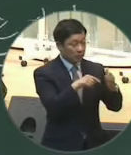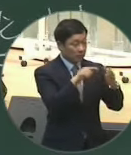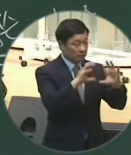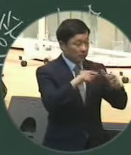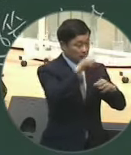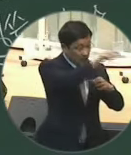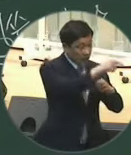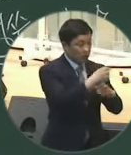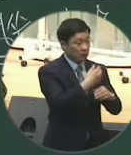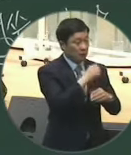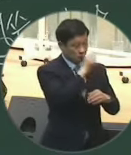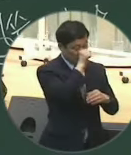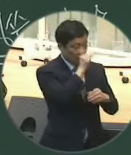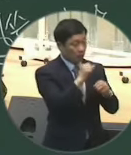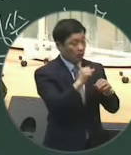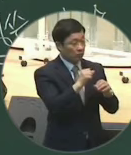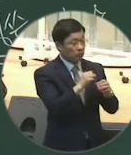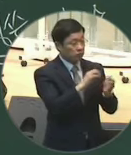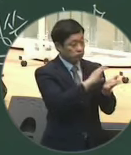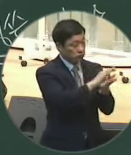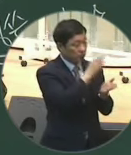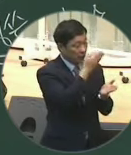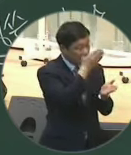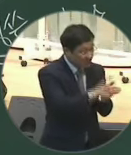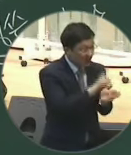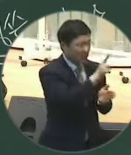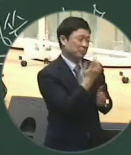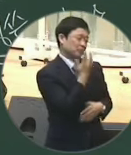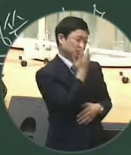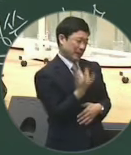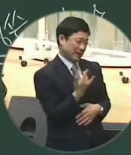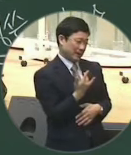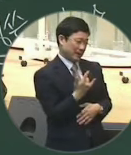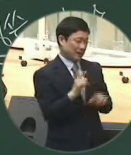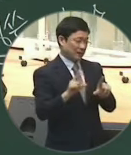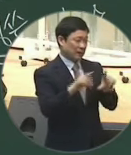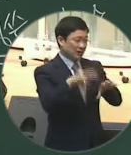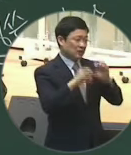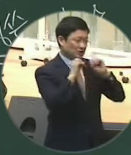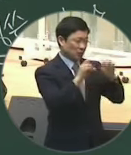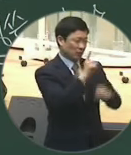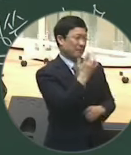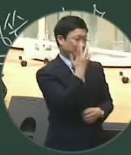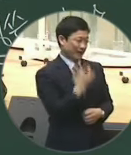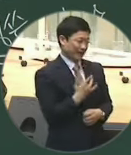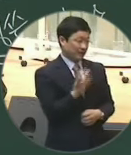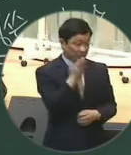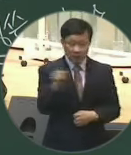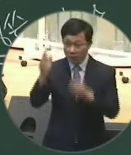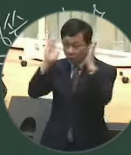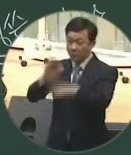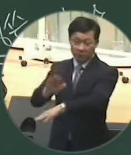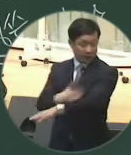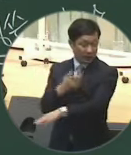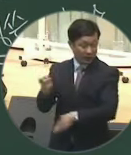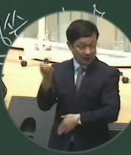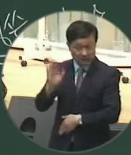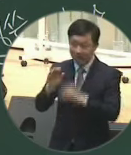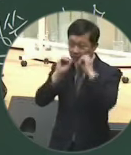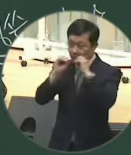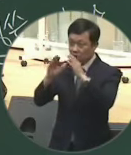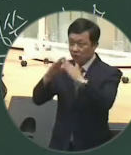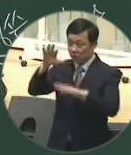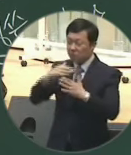things that you have. 근데 너는 현장을 모른다. But you don't know anything about the field. 나는 현장을 잘 안다. But this person knows the field very well. 이게 세상이다. That's the